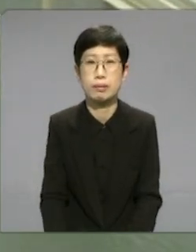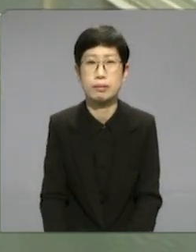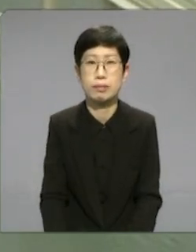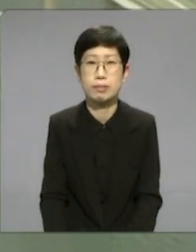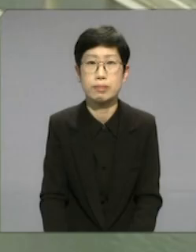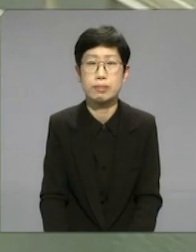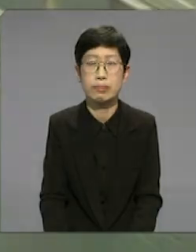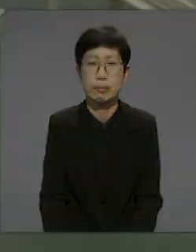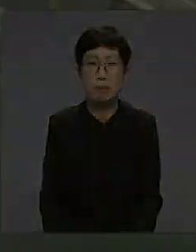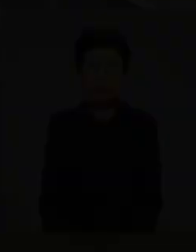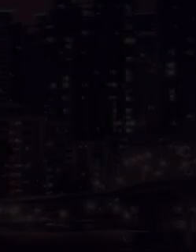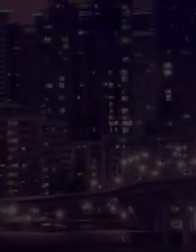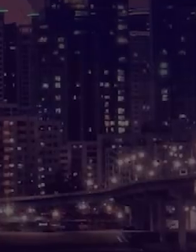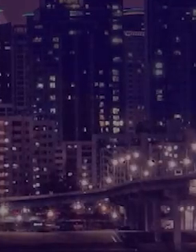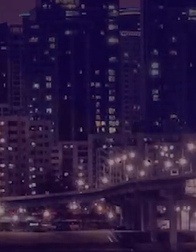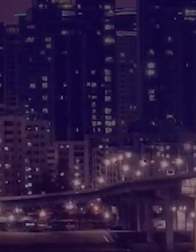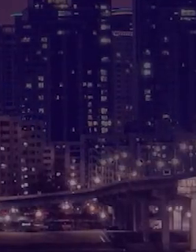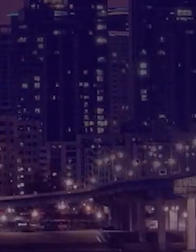윤서입니다